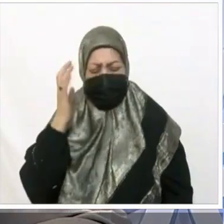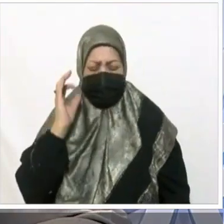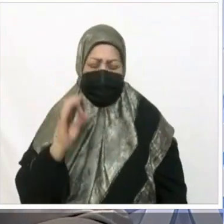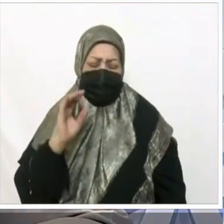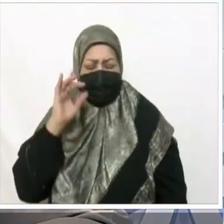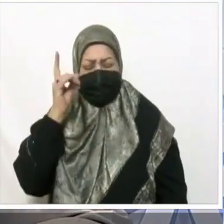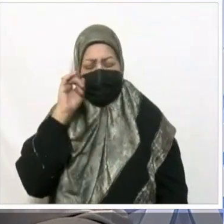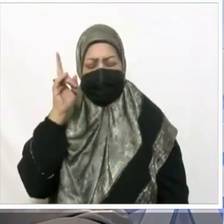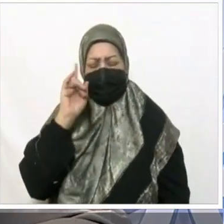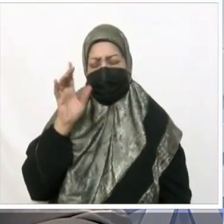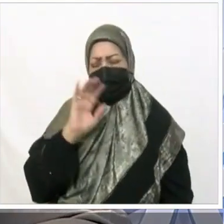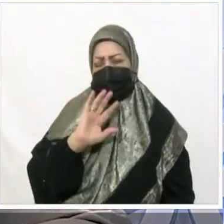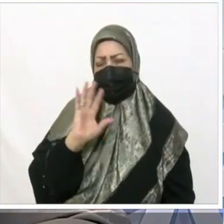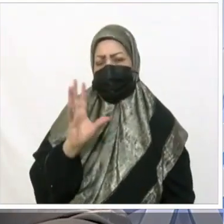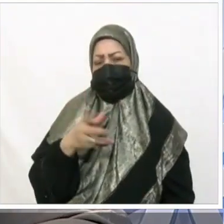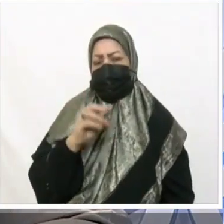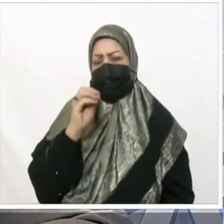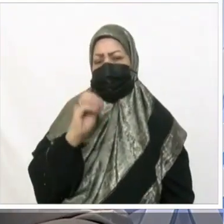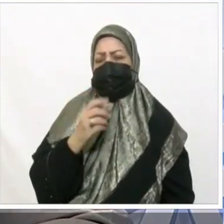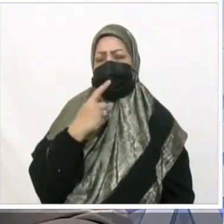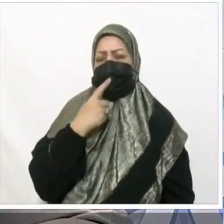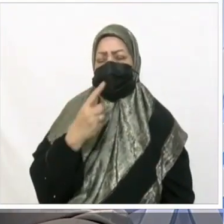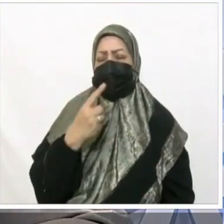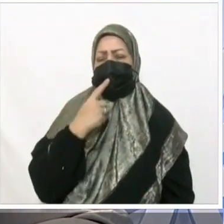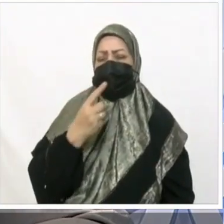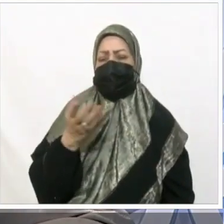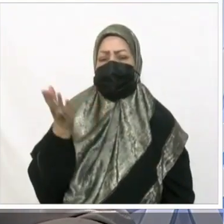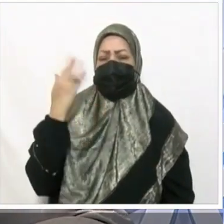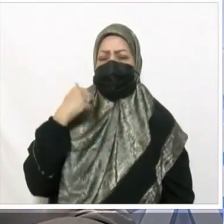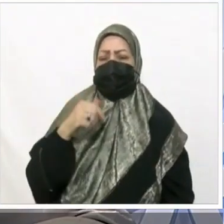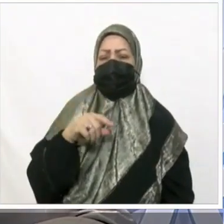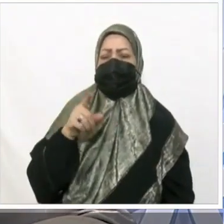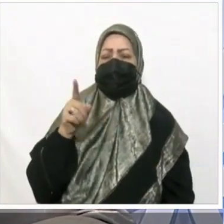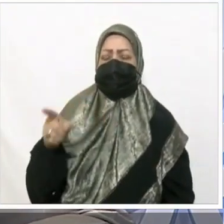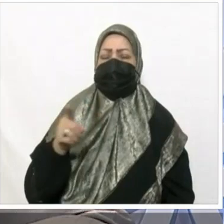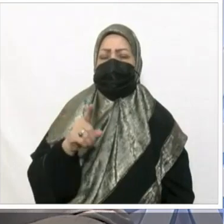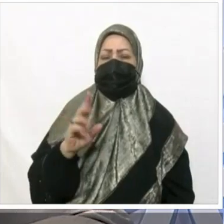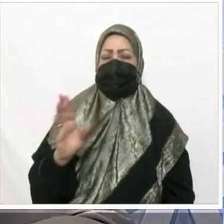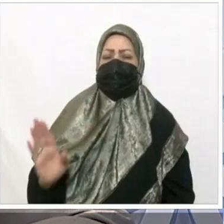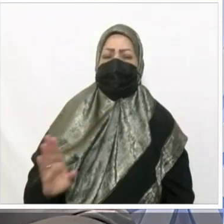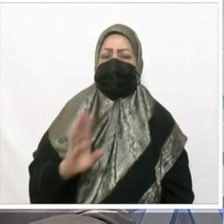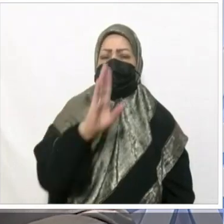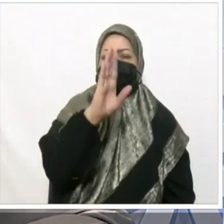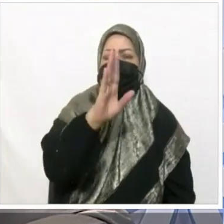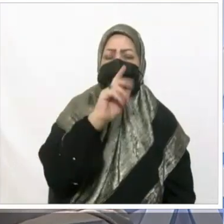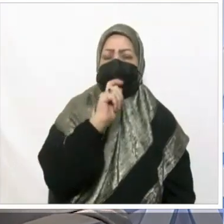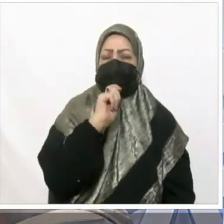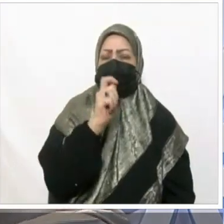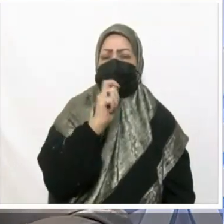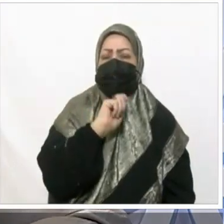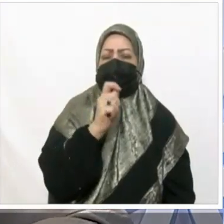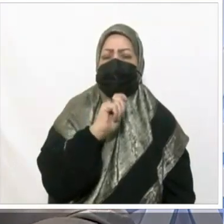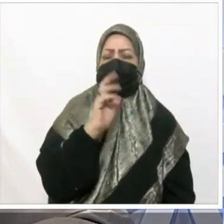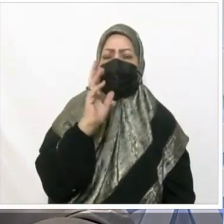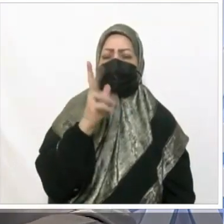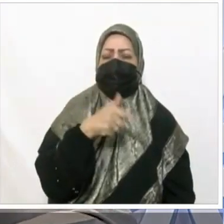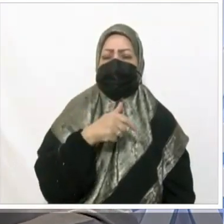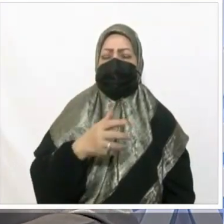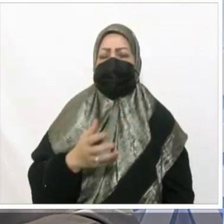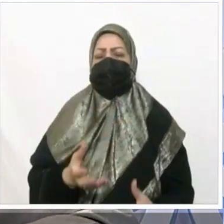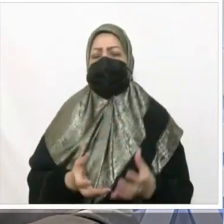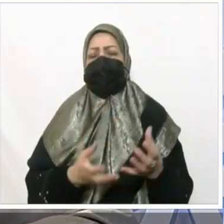ترهونة وزي المناطق هذه، يعني الفقراء زكاة الزيت فيها بألاف اللترات، واجع الخطيب